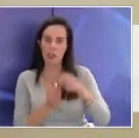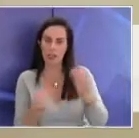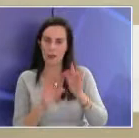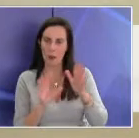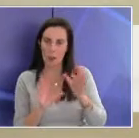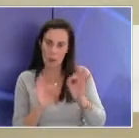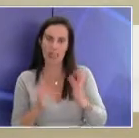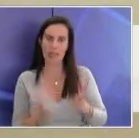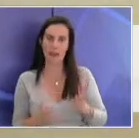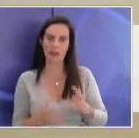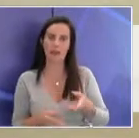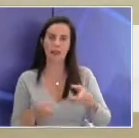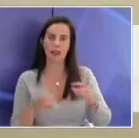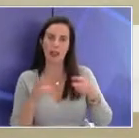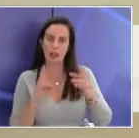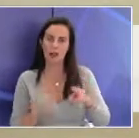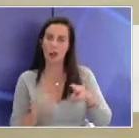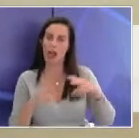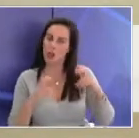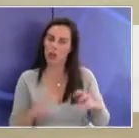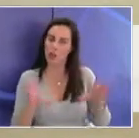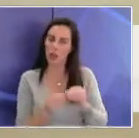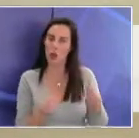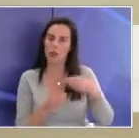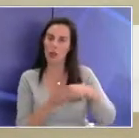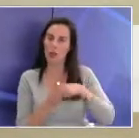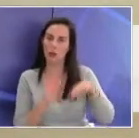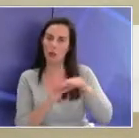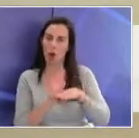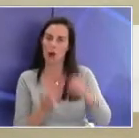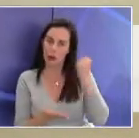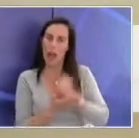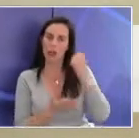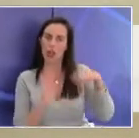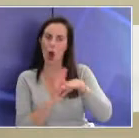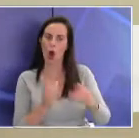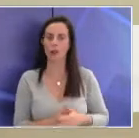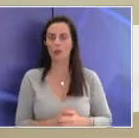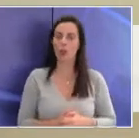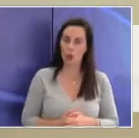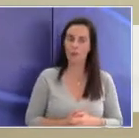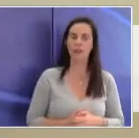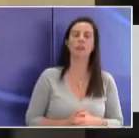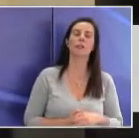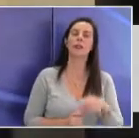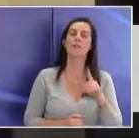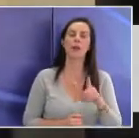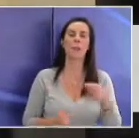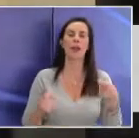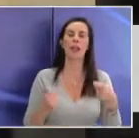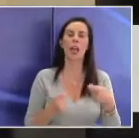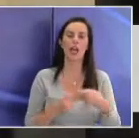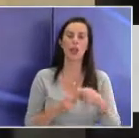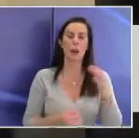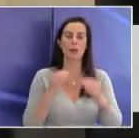מאוד לגיטימי. אז אפשר לשבת ביחד, להכניס כמה תיקונים ולהעביר את זה. אוקיי, ובנוגע